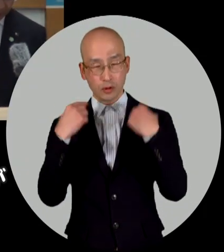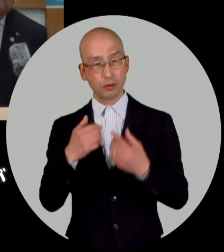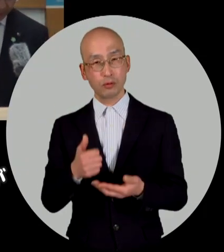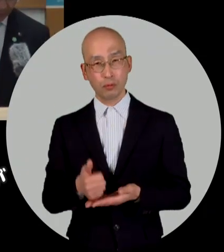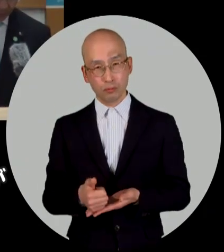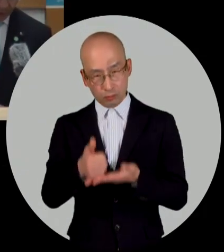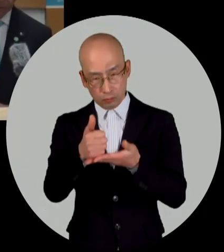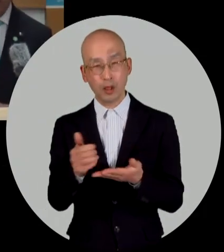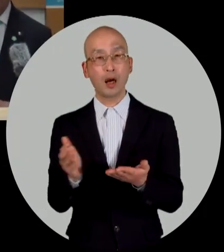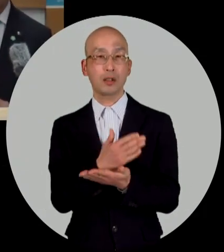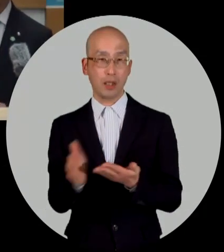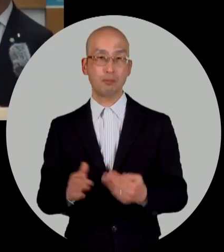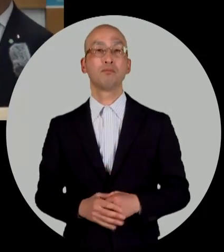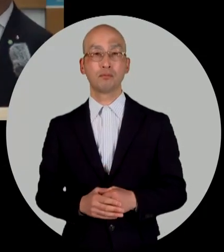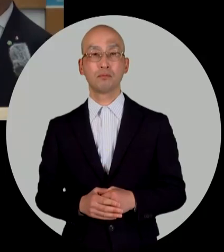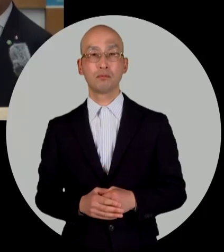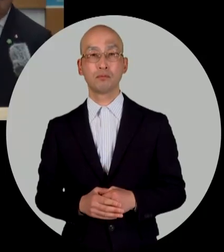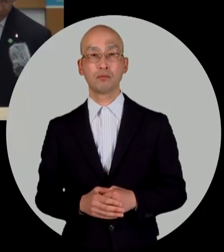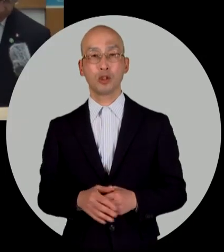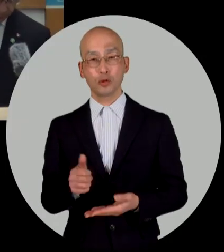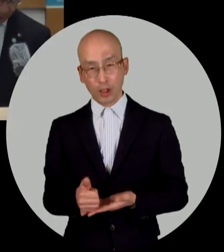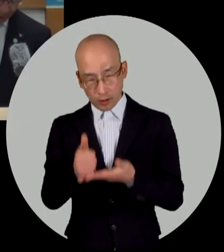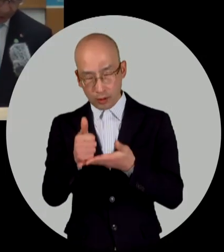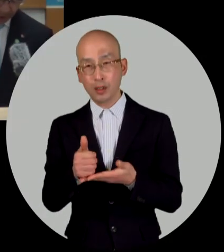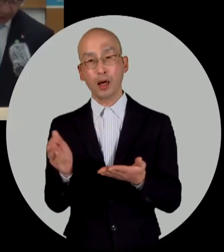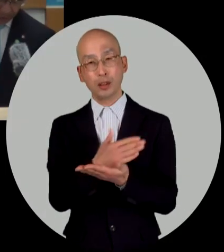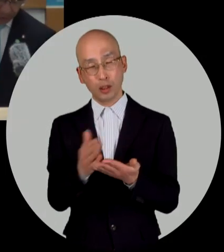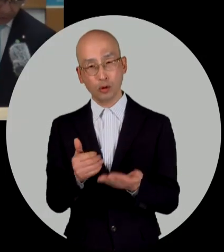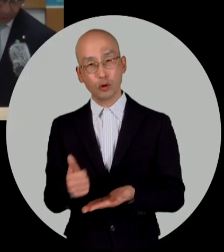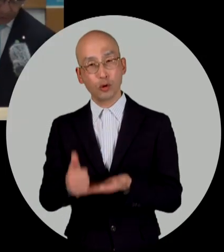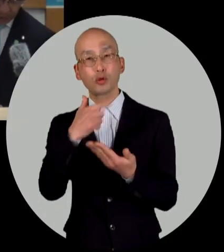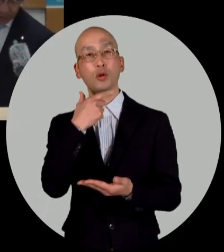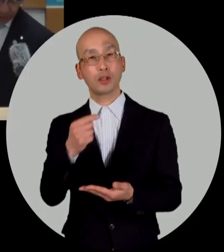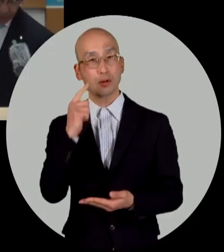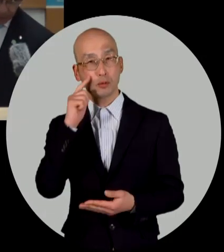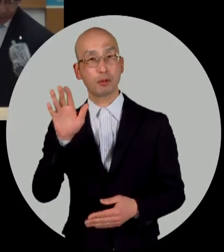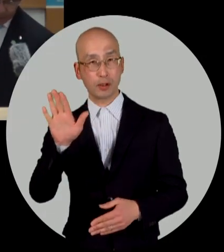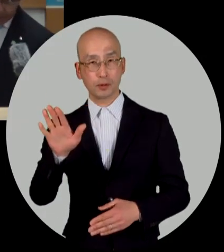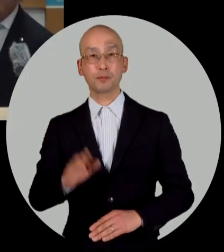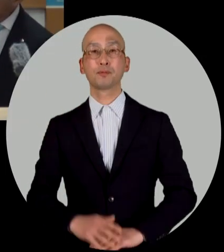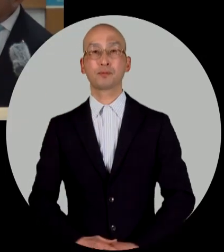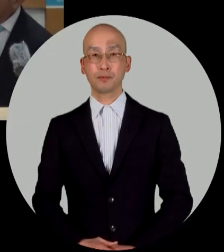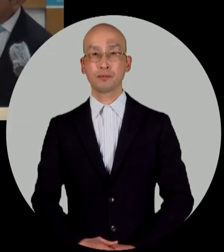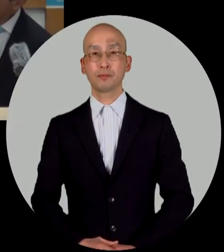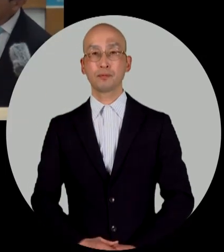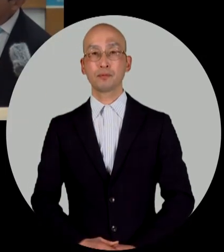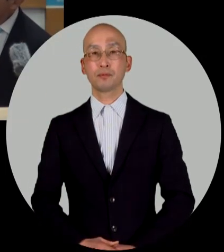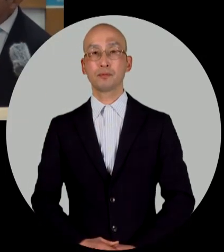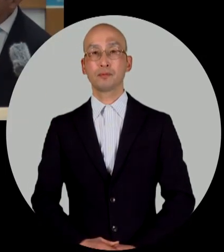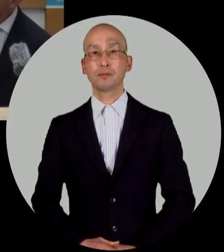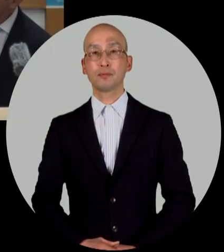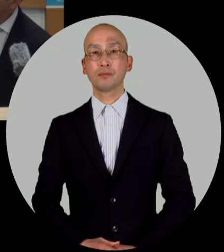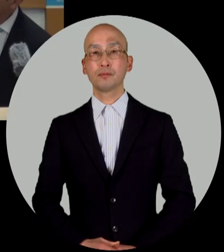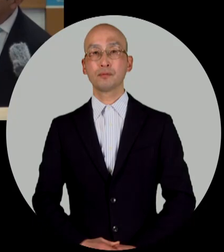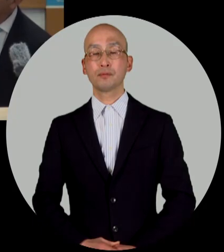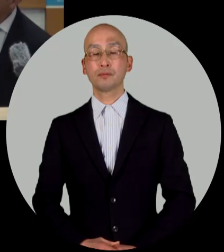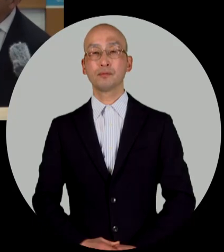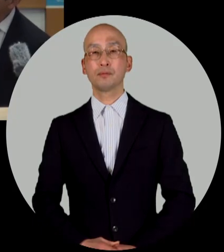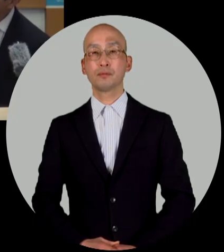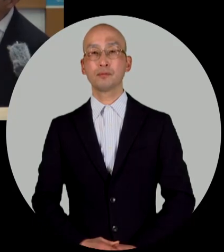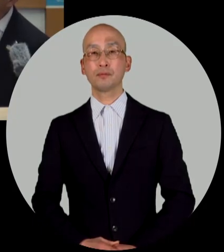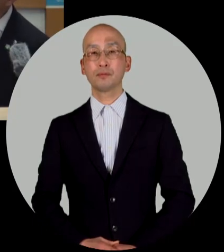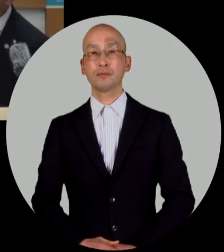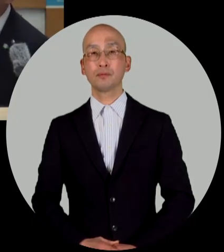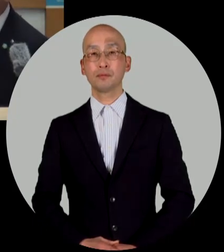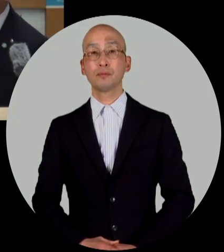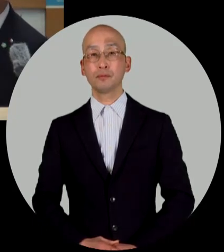ておりますので、ぜひとも個人の主体的な判断を尊重していただきたいというふうに思っております。また